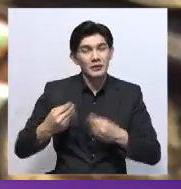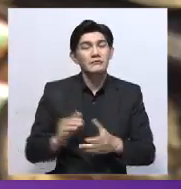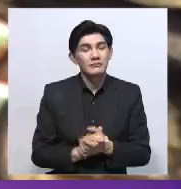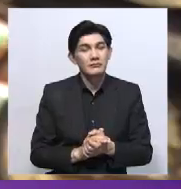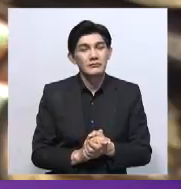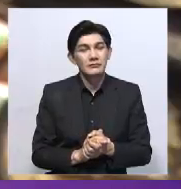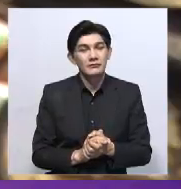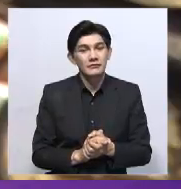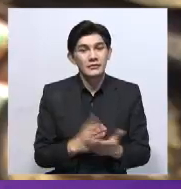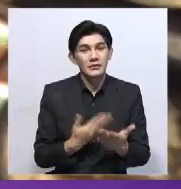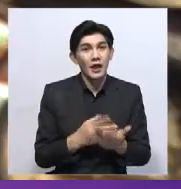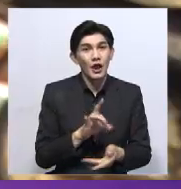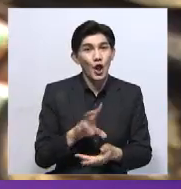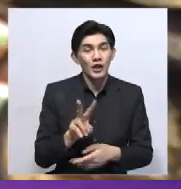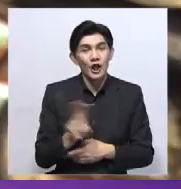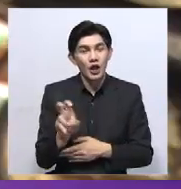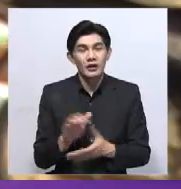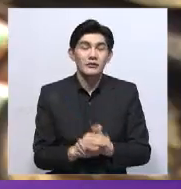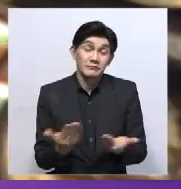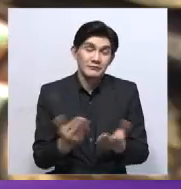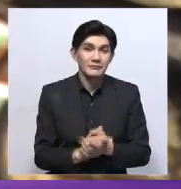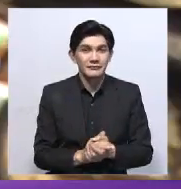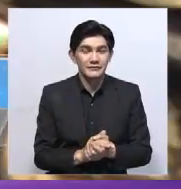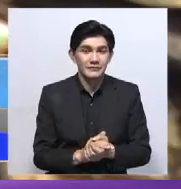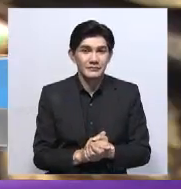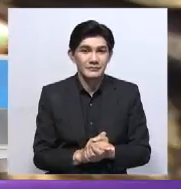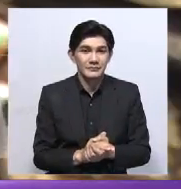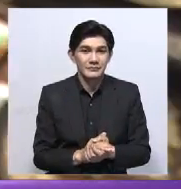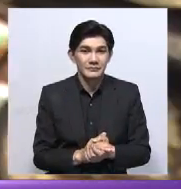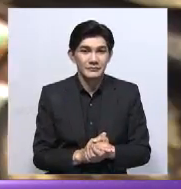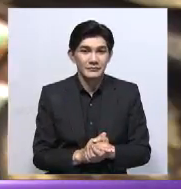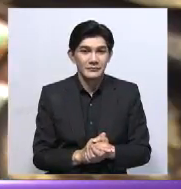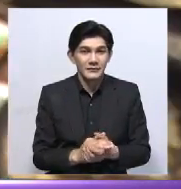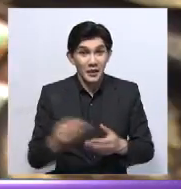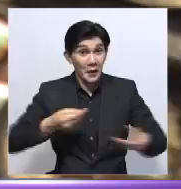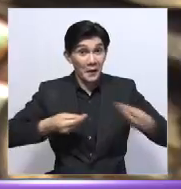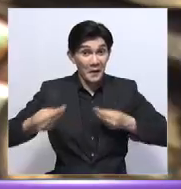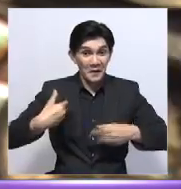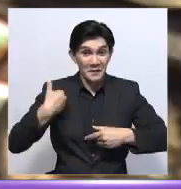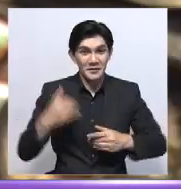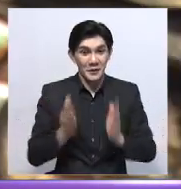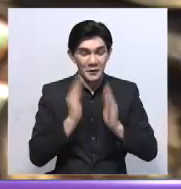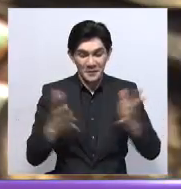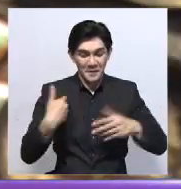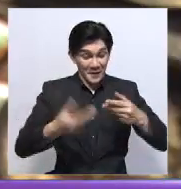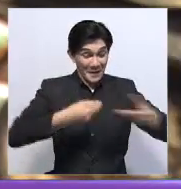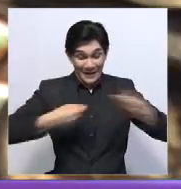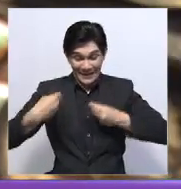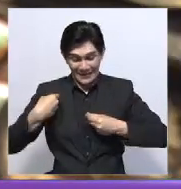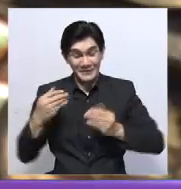ก็คะแนนละ100บางทีก็คะแนนละ200แบบก็มาหลายๆคนเนาะมันก็